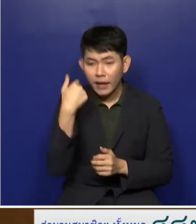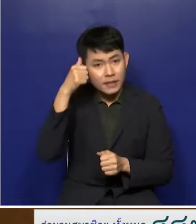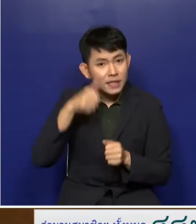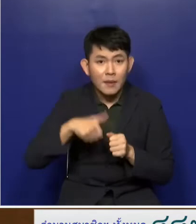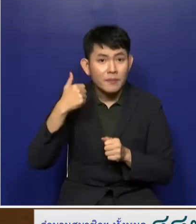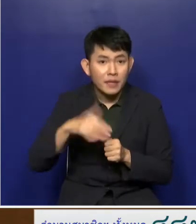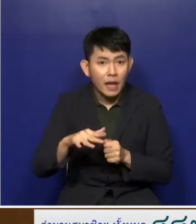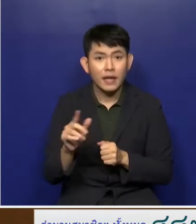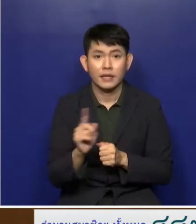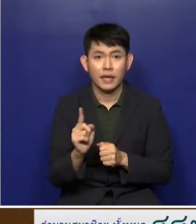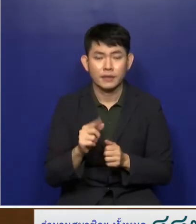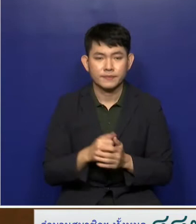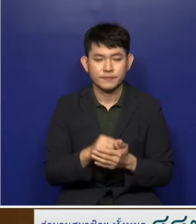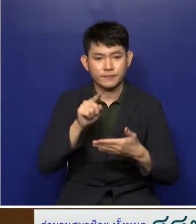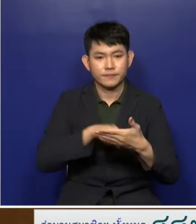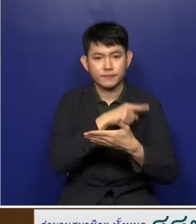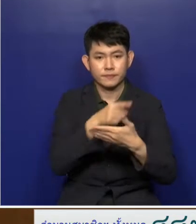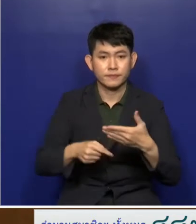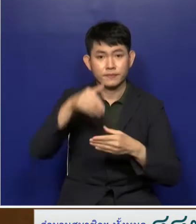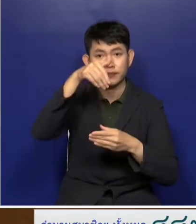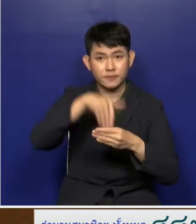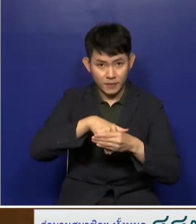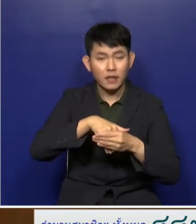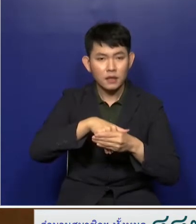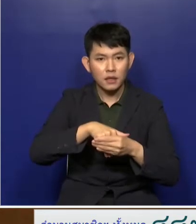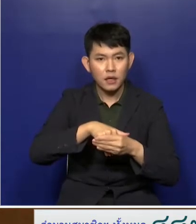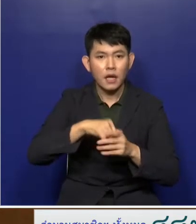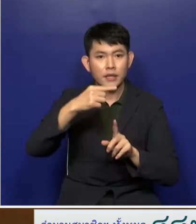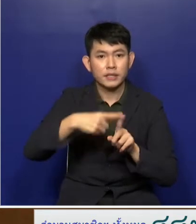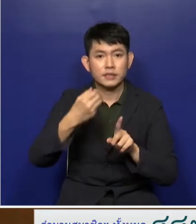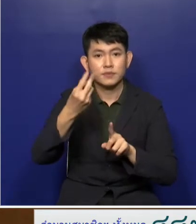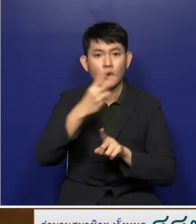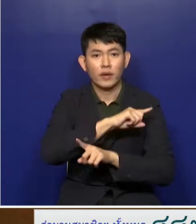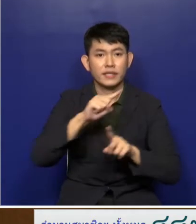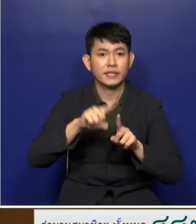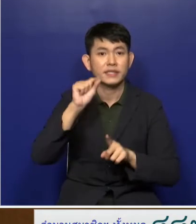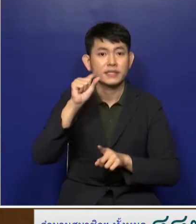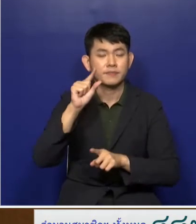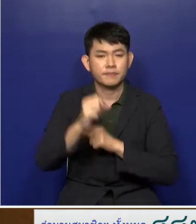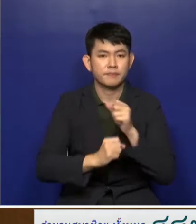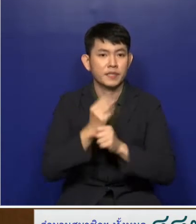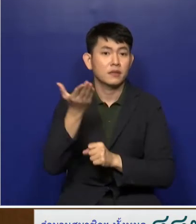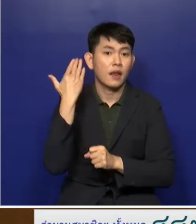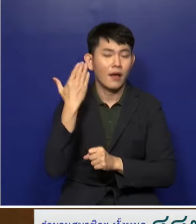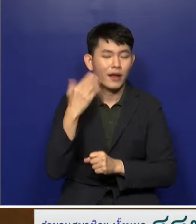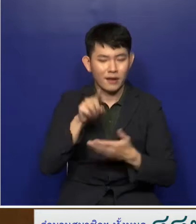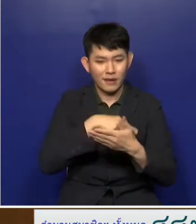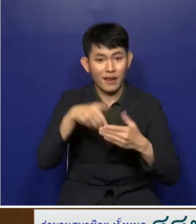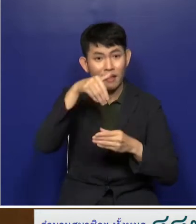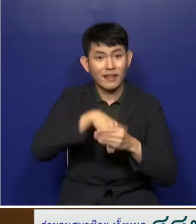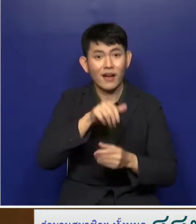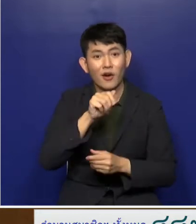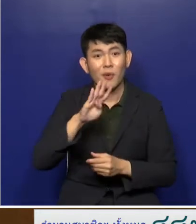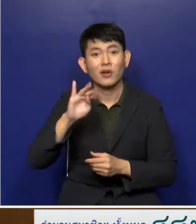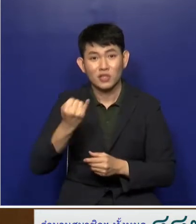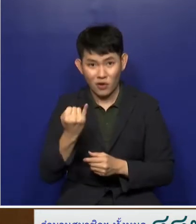ะครับการเลือกตั้งวันที่20ธันวาคมที่ผ่านมานะปีที่แล้วในการเลือกตั้งอบจ.หมู่บ้านนี้นะครับเป็น